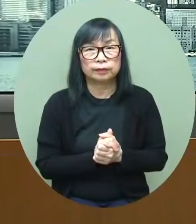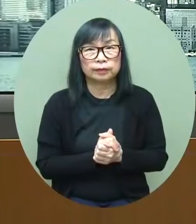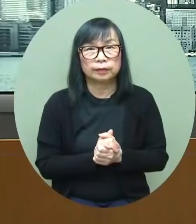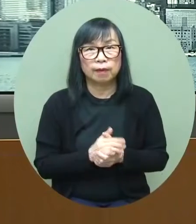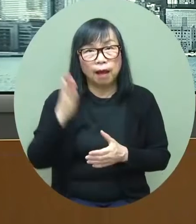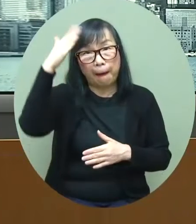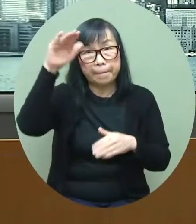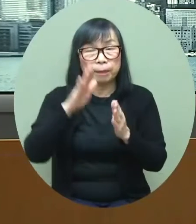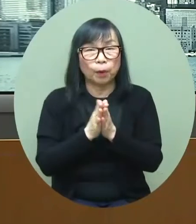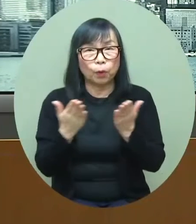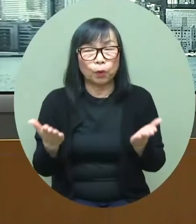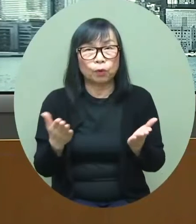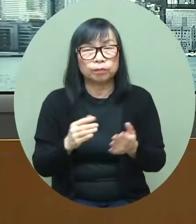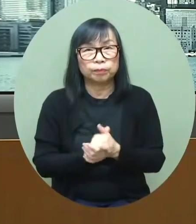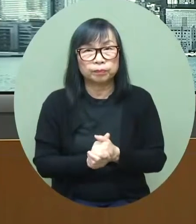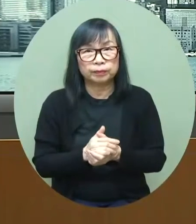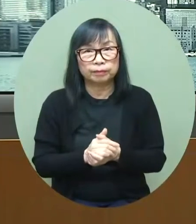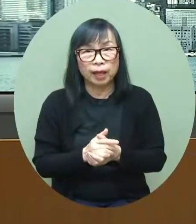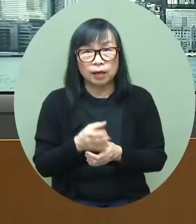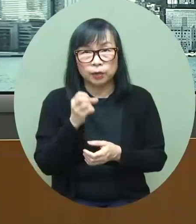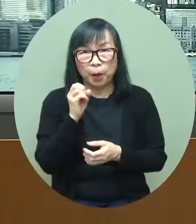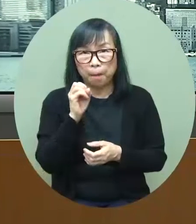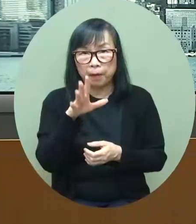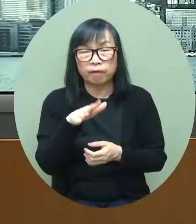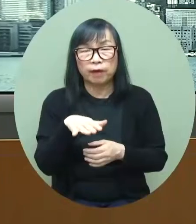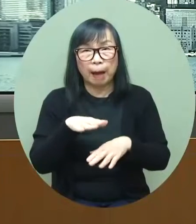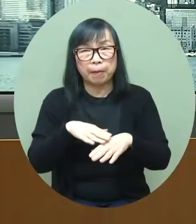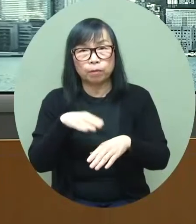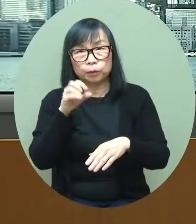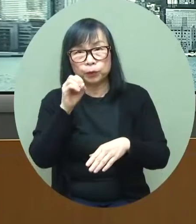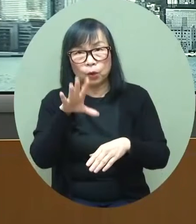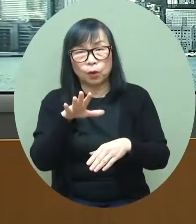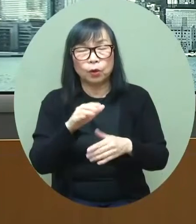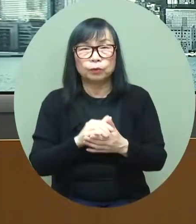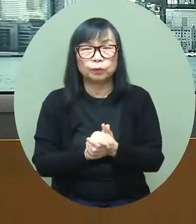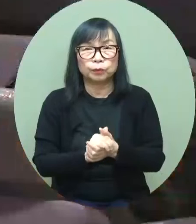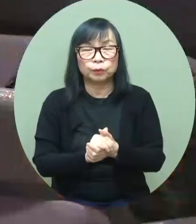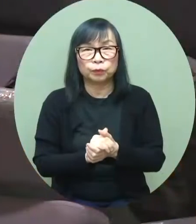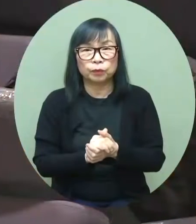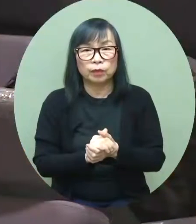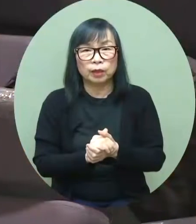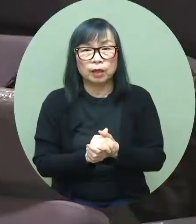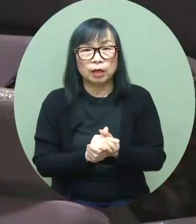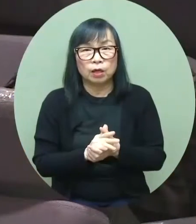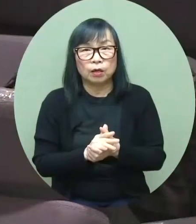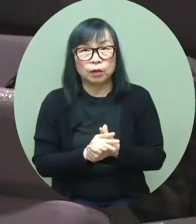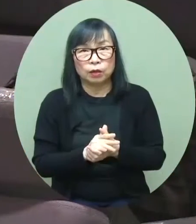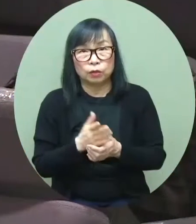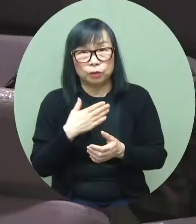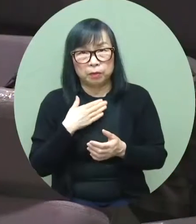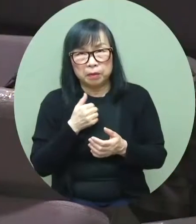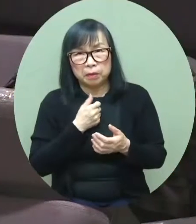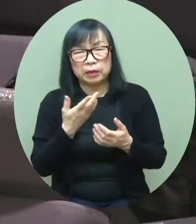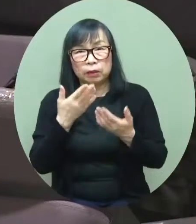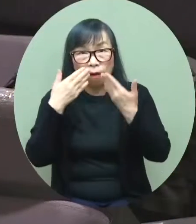係明報噶，咁兩位好，咁首先想問翻啦，即係頭先提到話，即係呢個預期咗呢個假期之後咧，